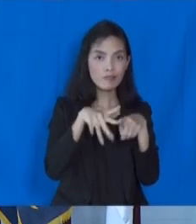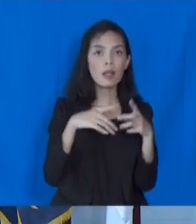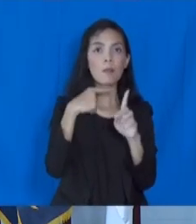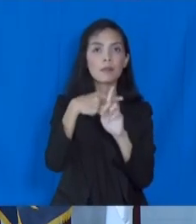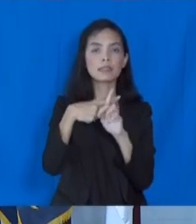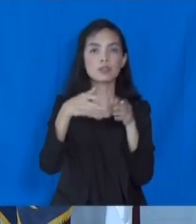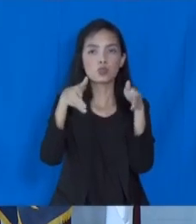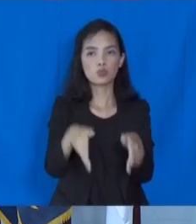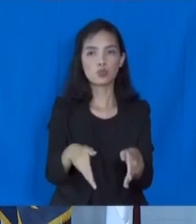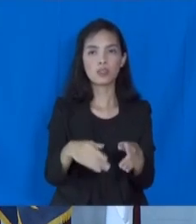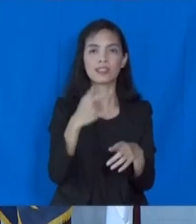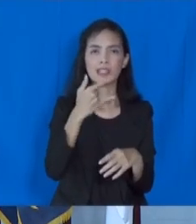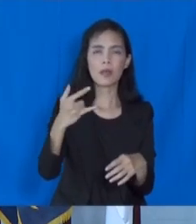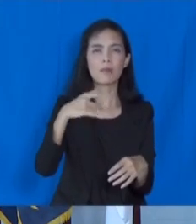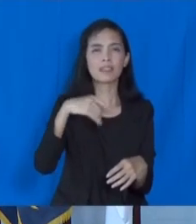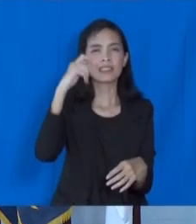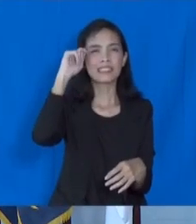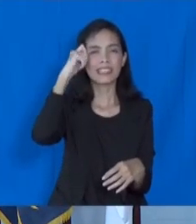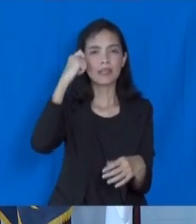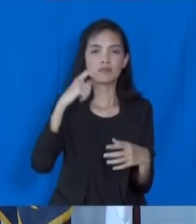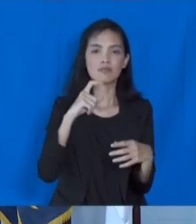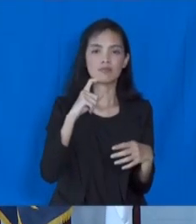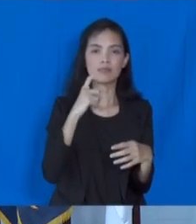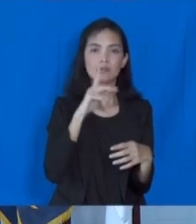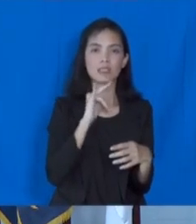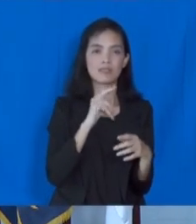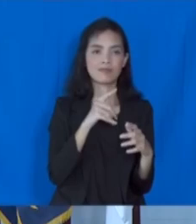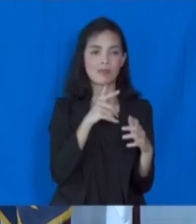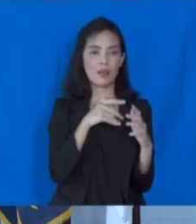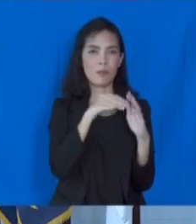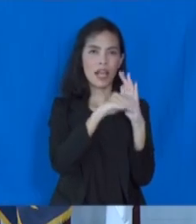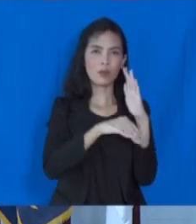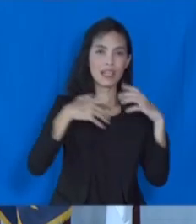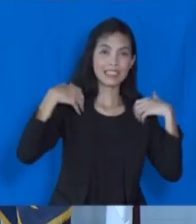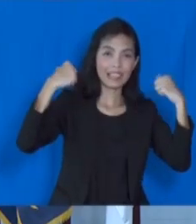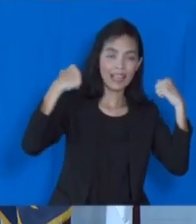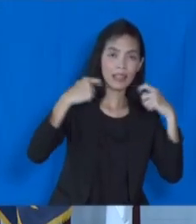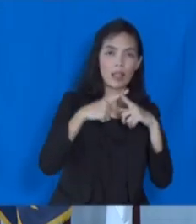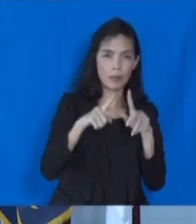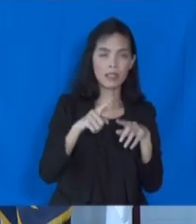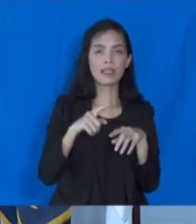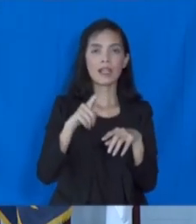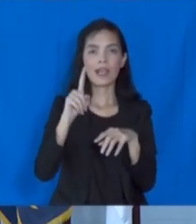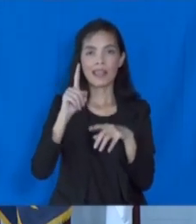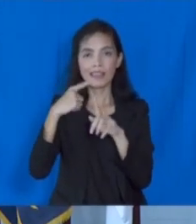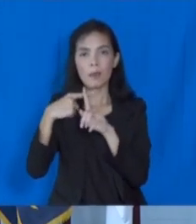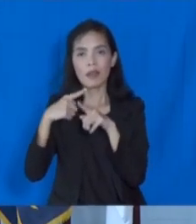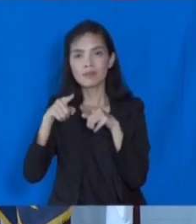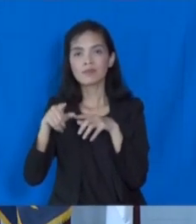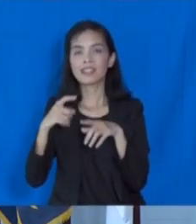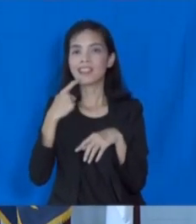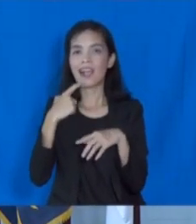kesehatan perlu dijaga tetapi pada saat yang sama ketentuan agama harus di taati